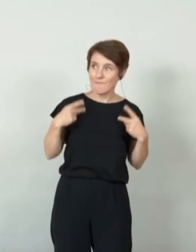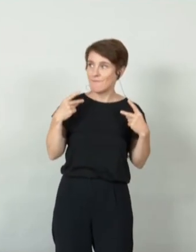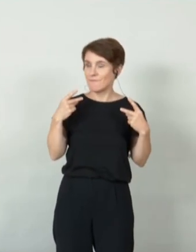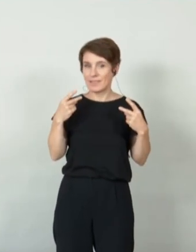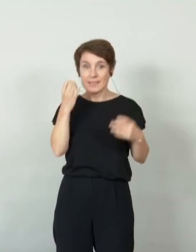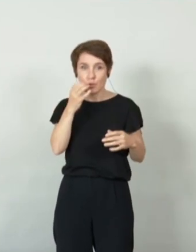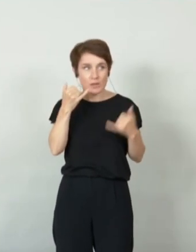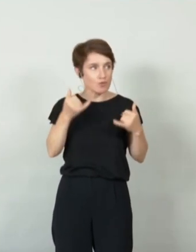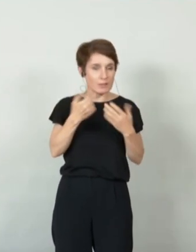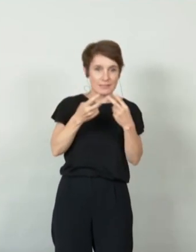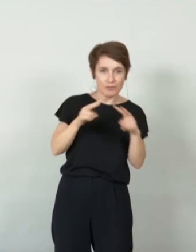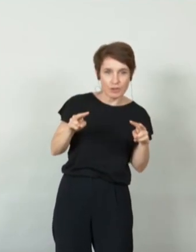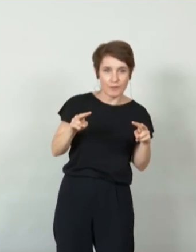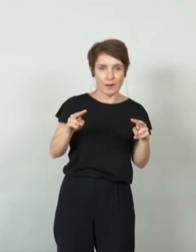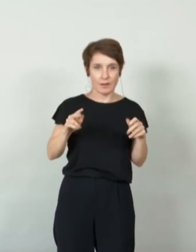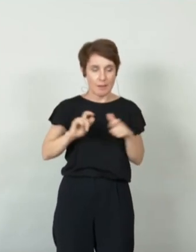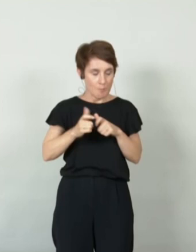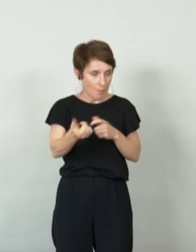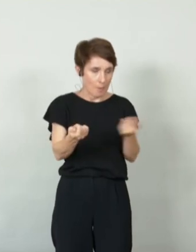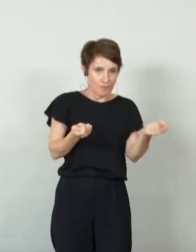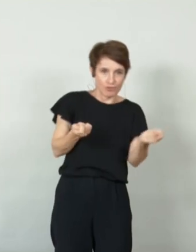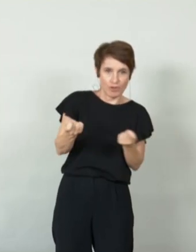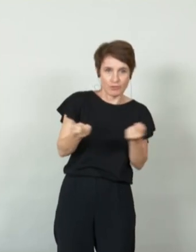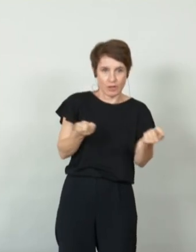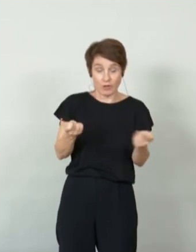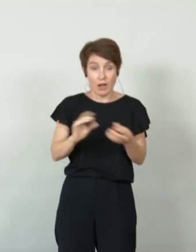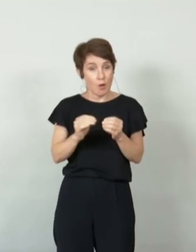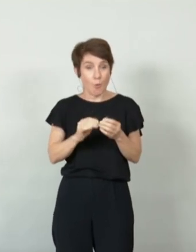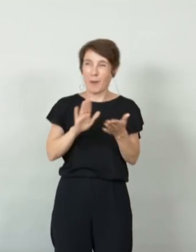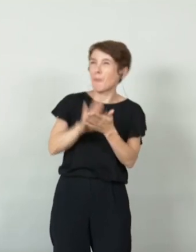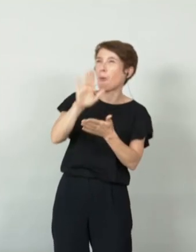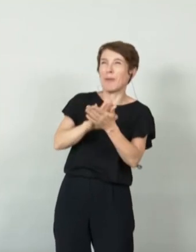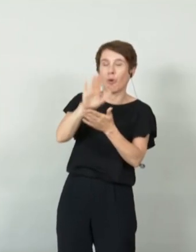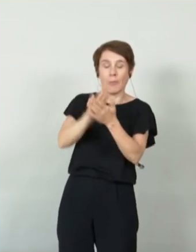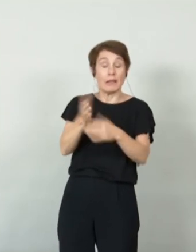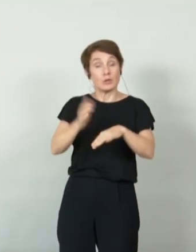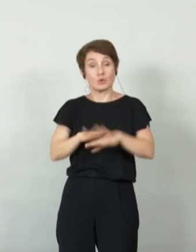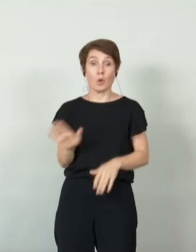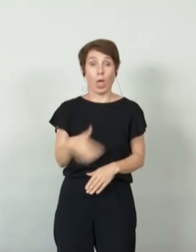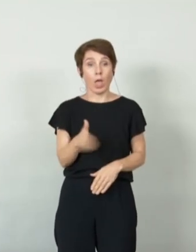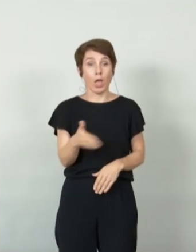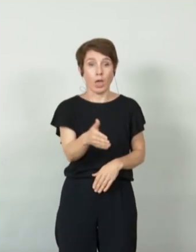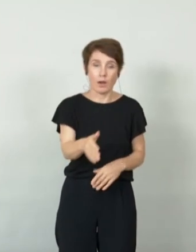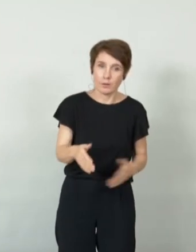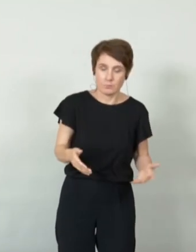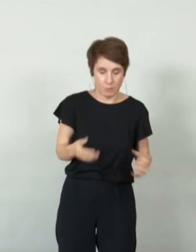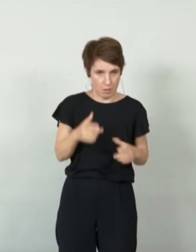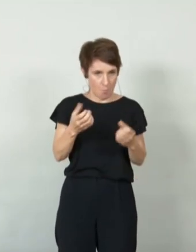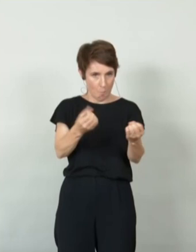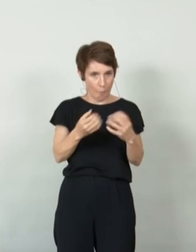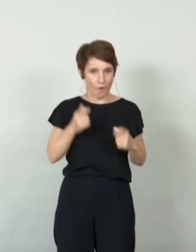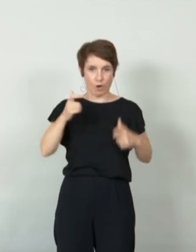au quotidien par les politiques publiques les manipulations les promesses non tenues ont des impacts bien concrets vous avez la gentillesse de mettre systématiquement la liste